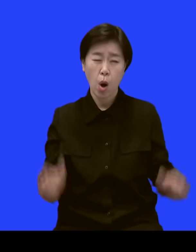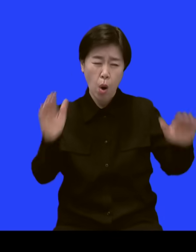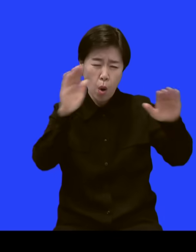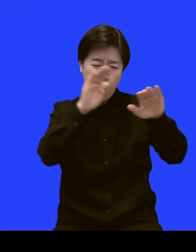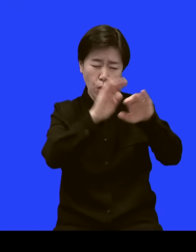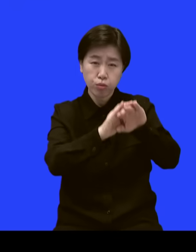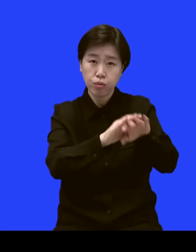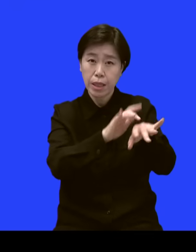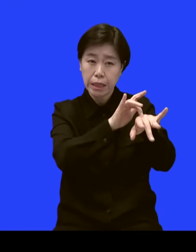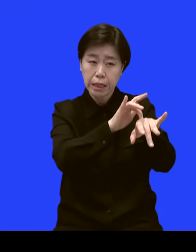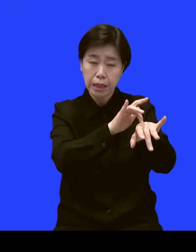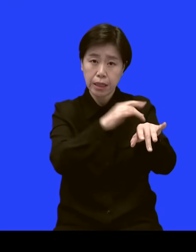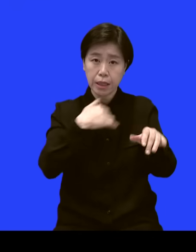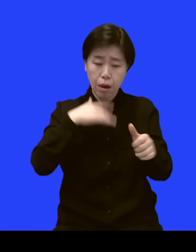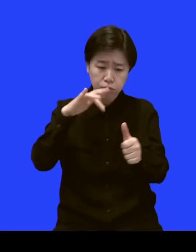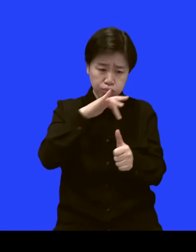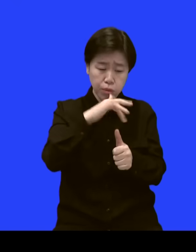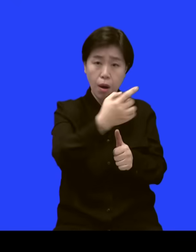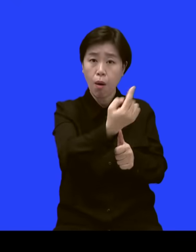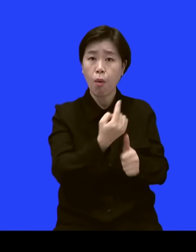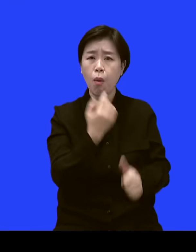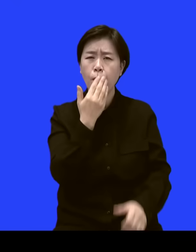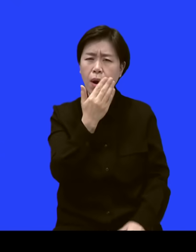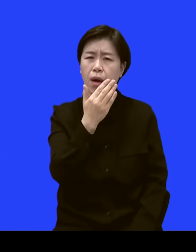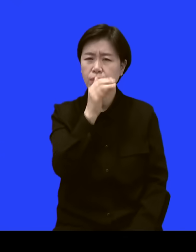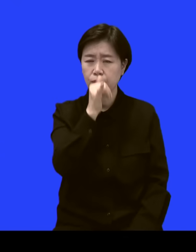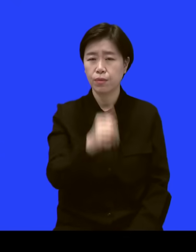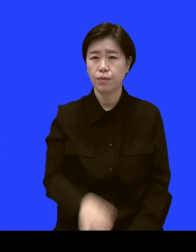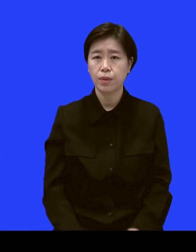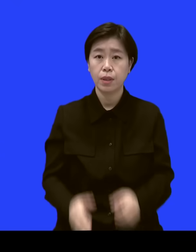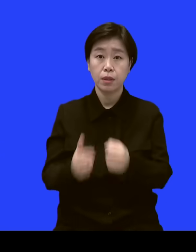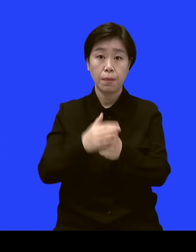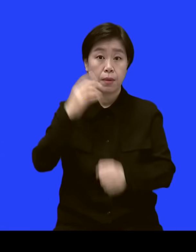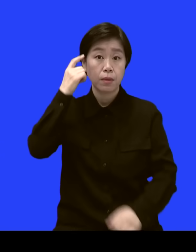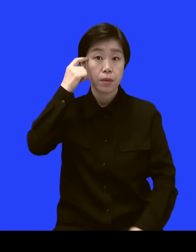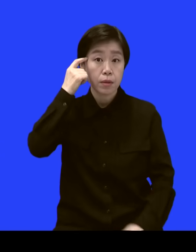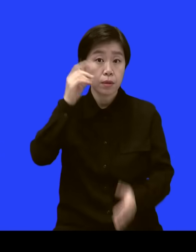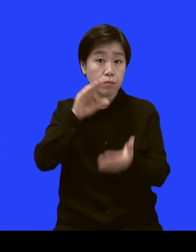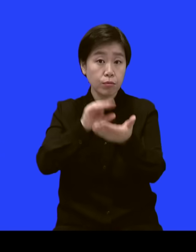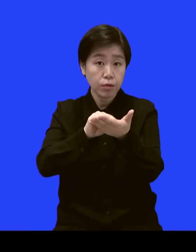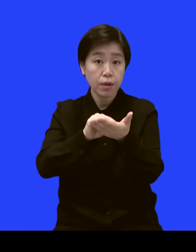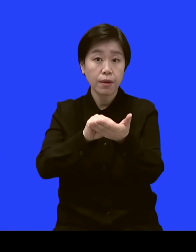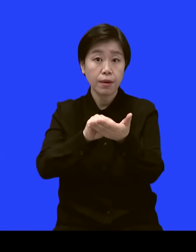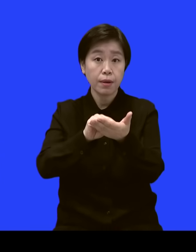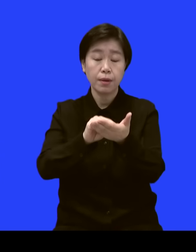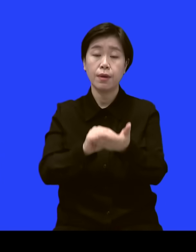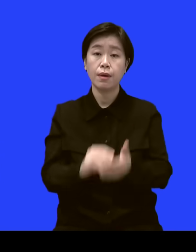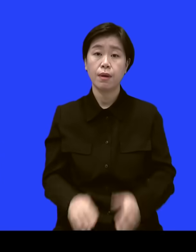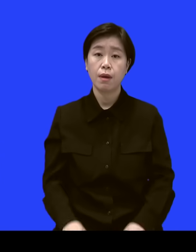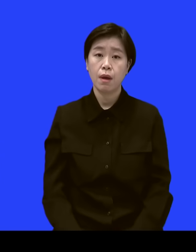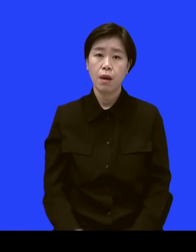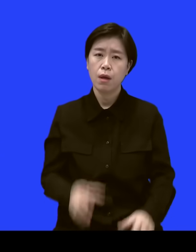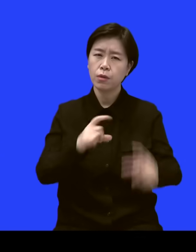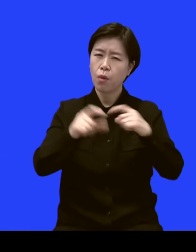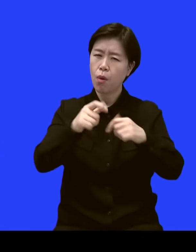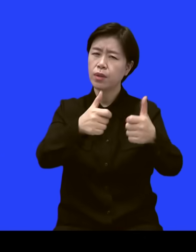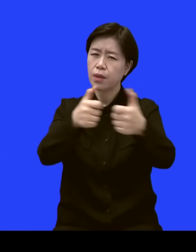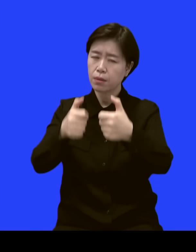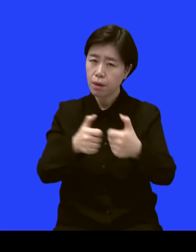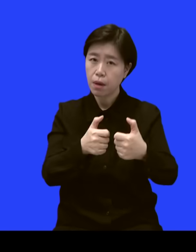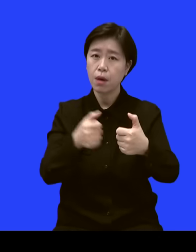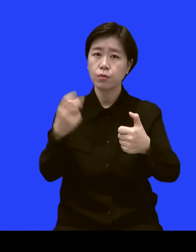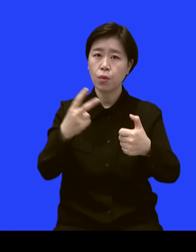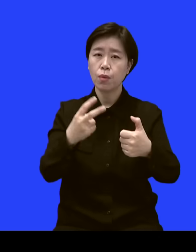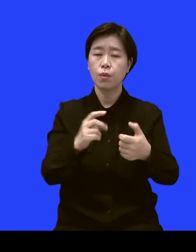노리고 있어요. 저는 그래서 사실은 이 정신적인 병도 저는 더 많이 사람들이 상담받고 위로받고